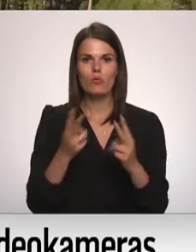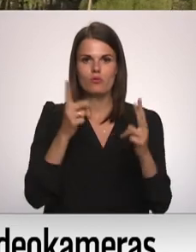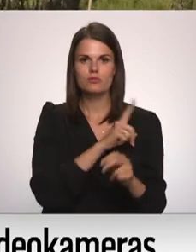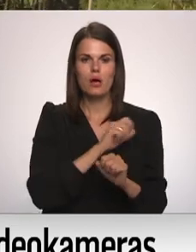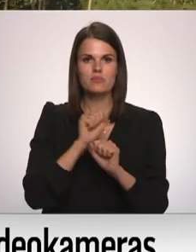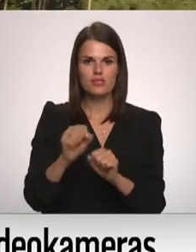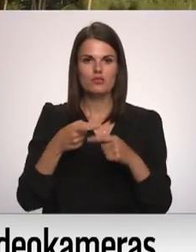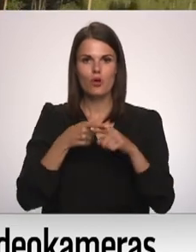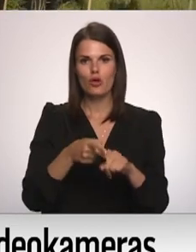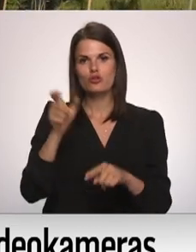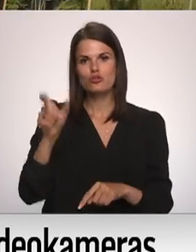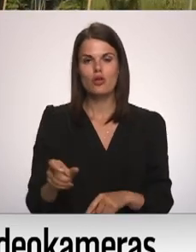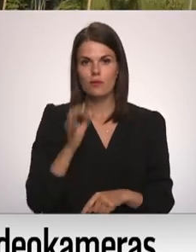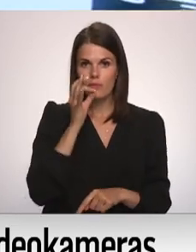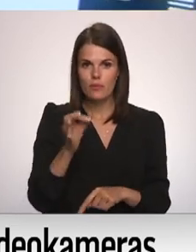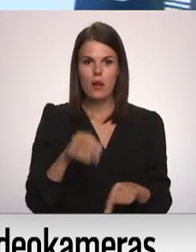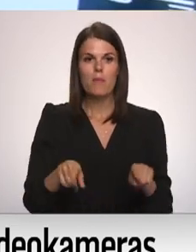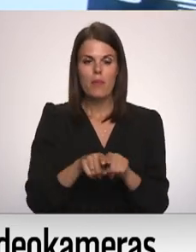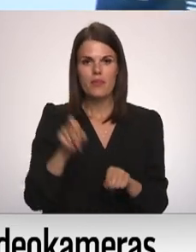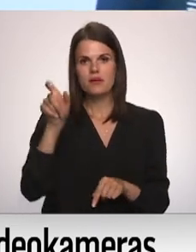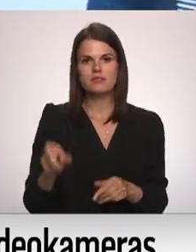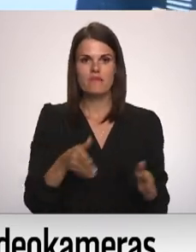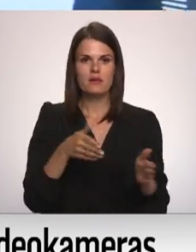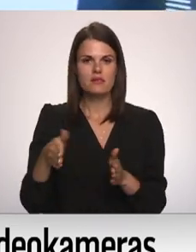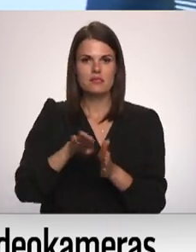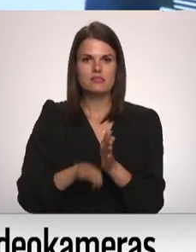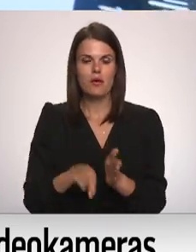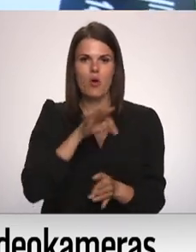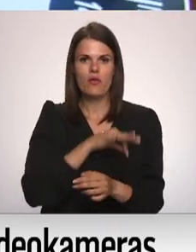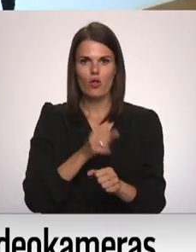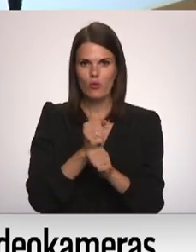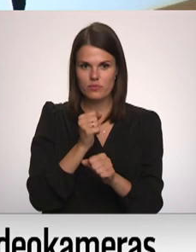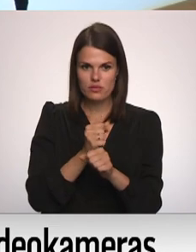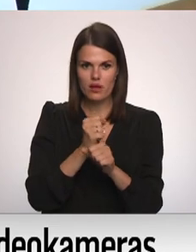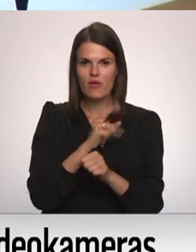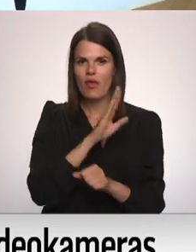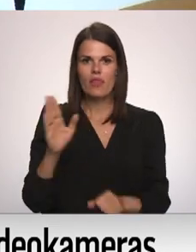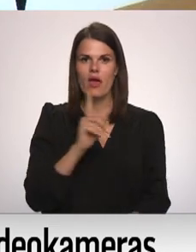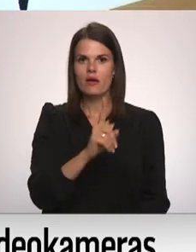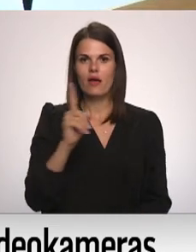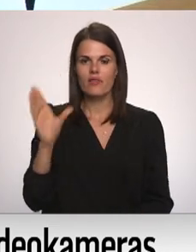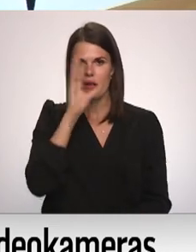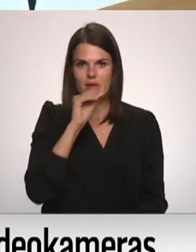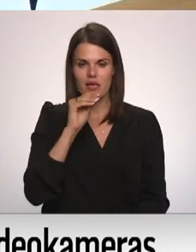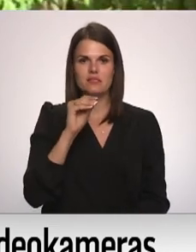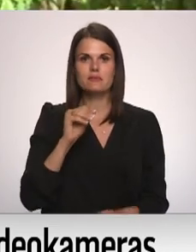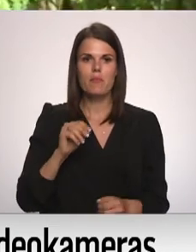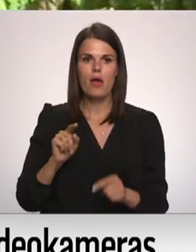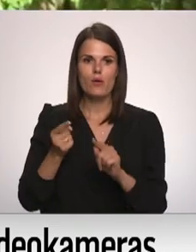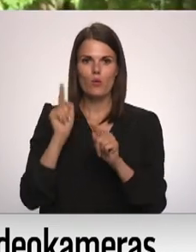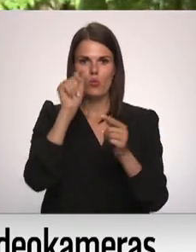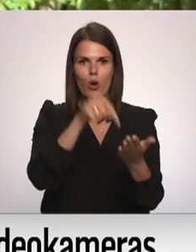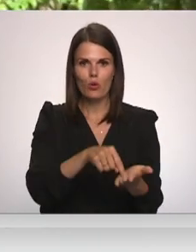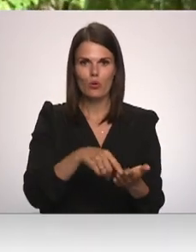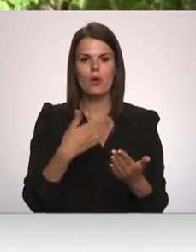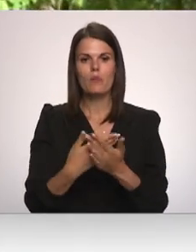inženieris Arnis Krastiņš piebilst, pat ja cilvēks būtu gatavs par zemo atalgojumu strādāt, ne katram ir iespēja līdz tornim nokļūt. Nu, ja tas